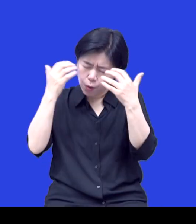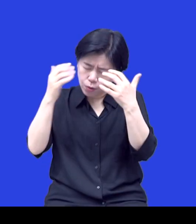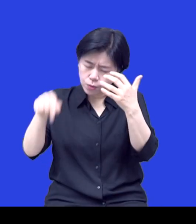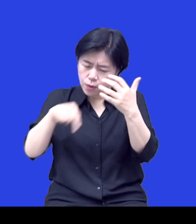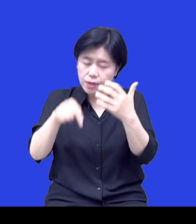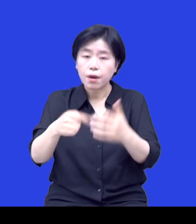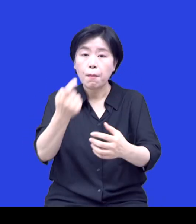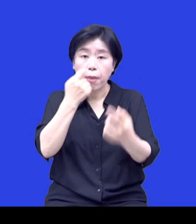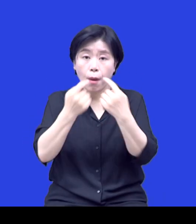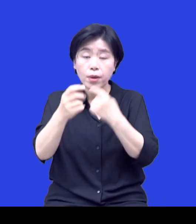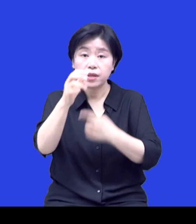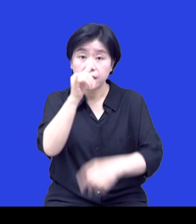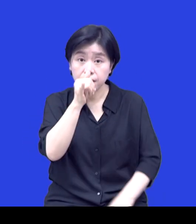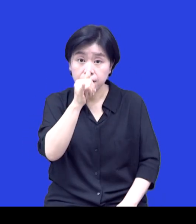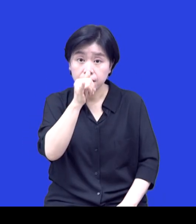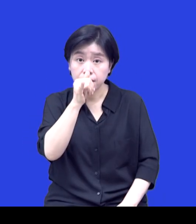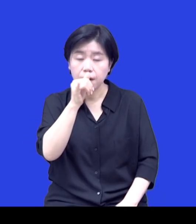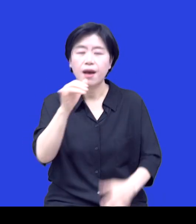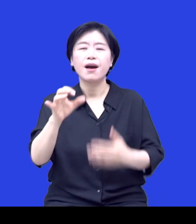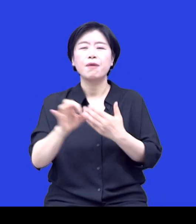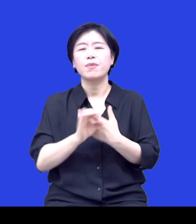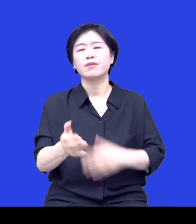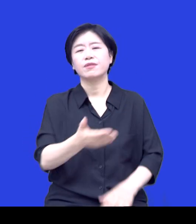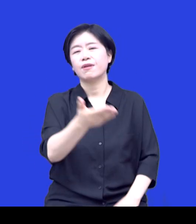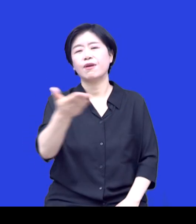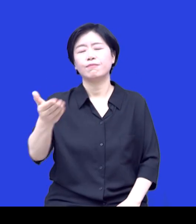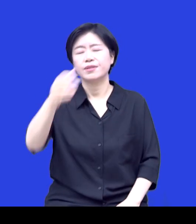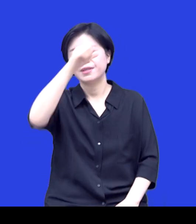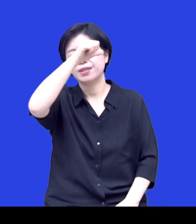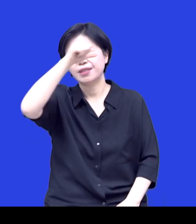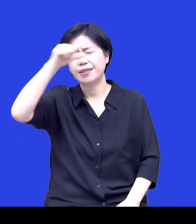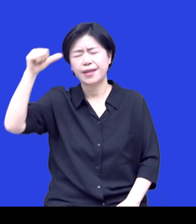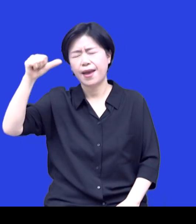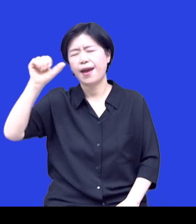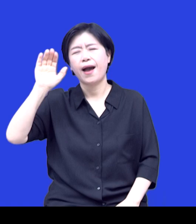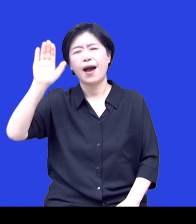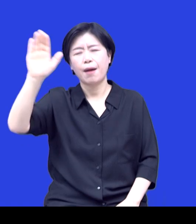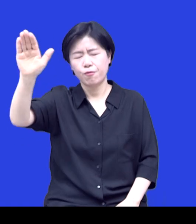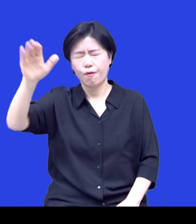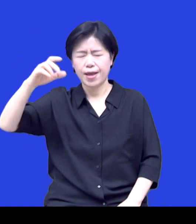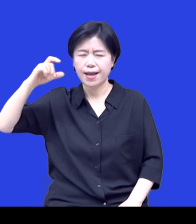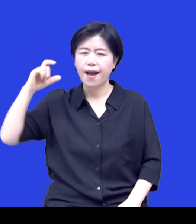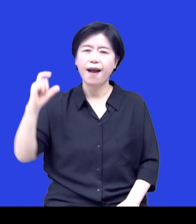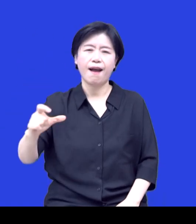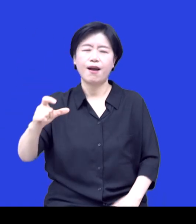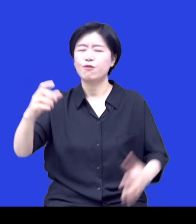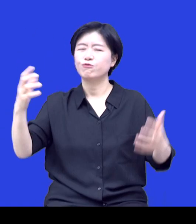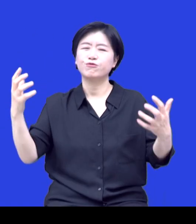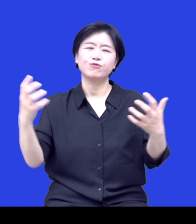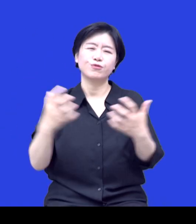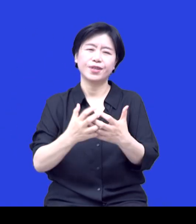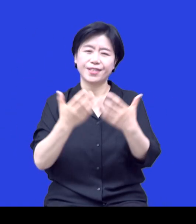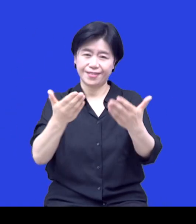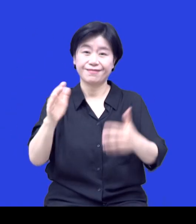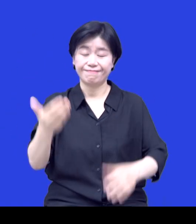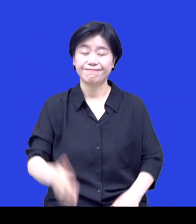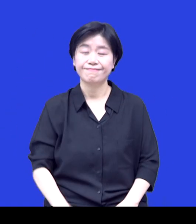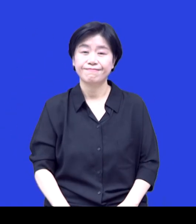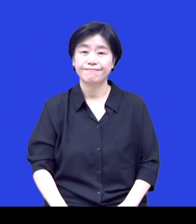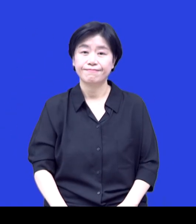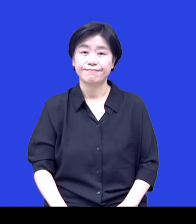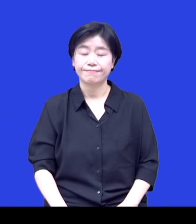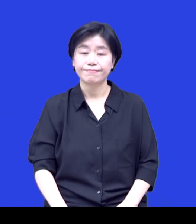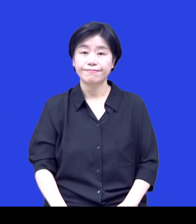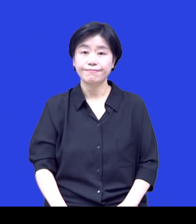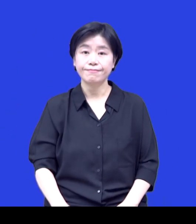여러분이 이 고난 속에서 그 레슨을 배우면 여러분의 인생은 엄청나게 강해지고 풍성해질 거예요. 그러네요. 제가 만난